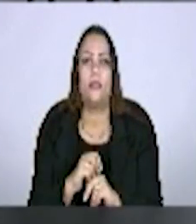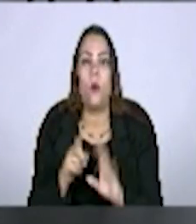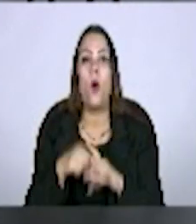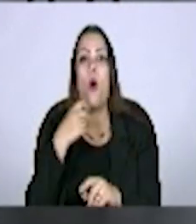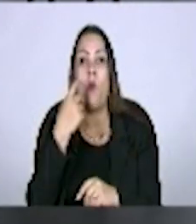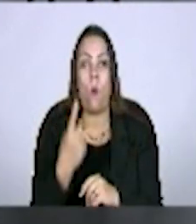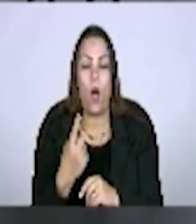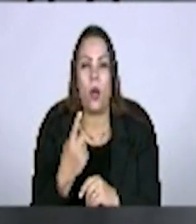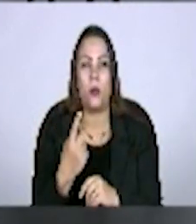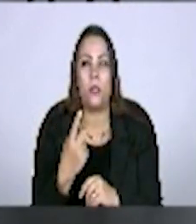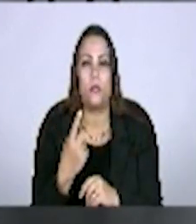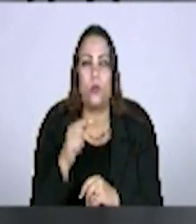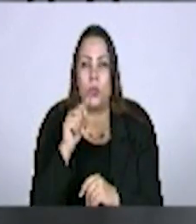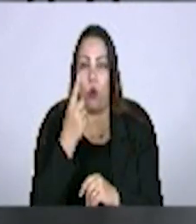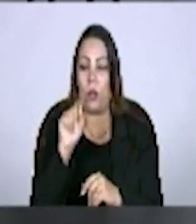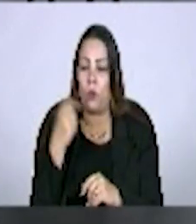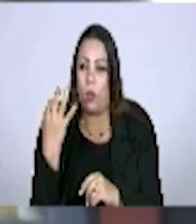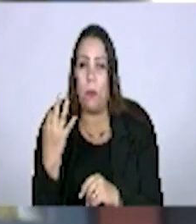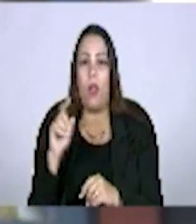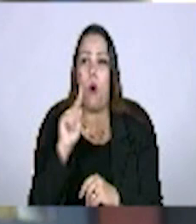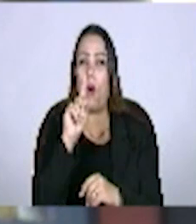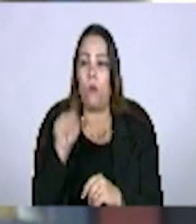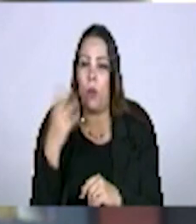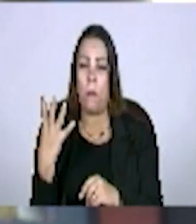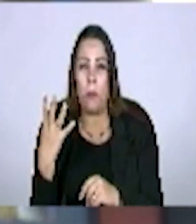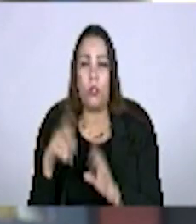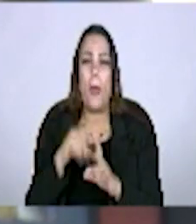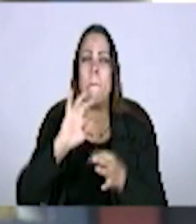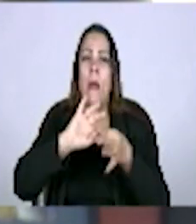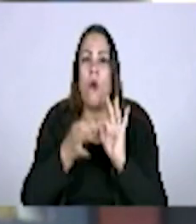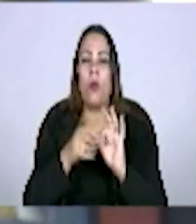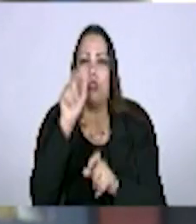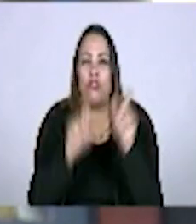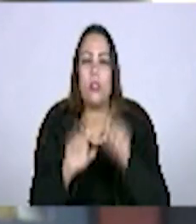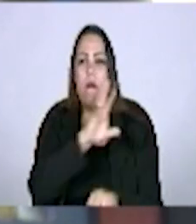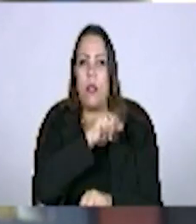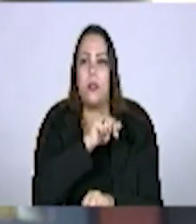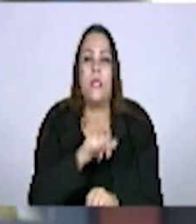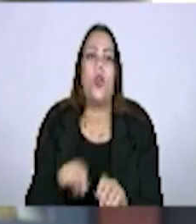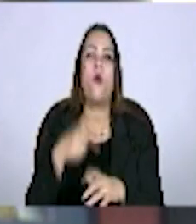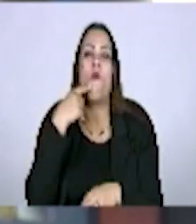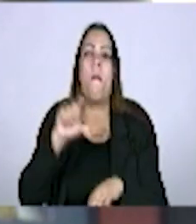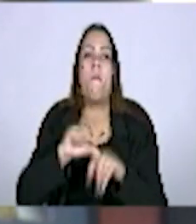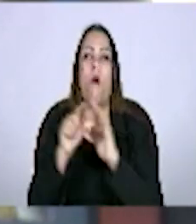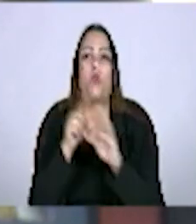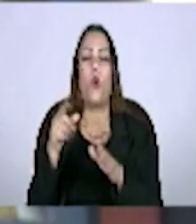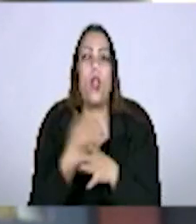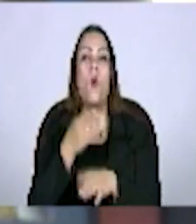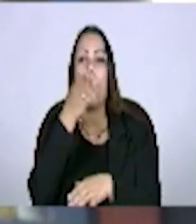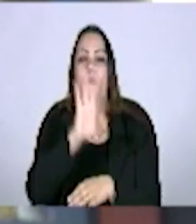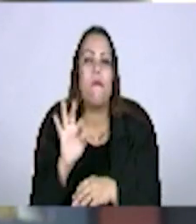واحد وث من 1.4 من مليون فلسطيني في هذا السياق دول